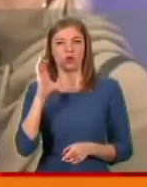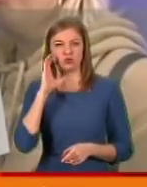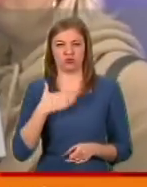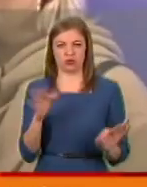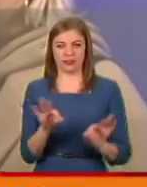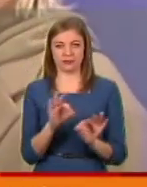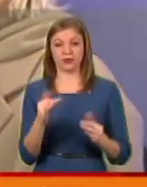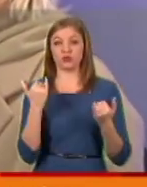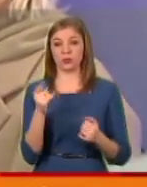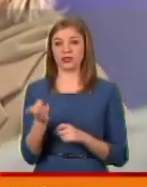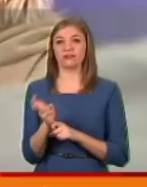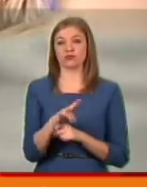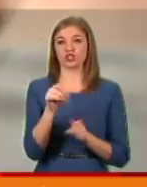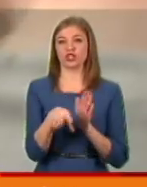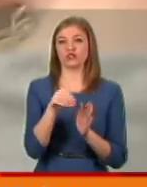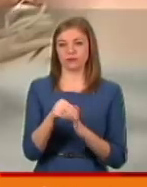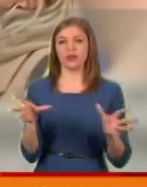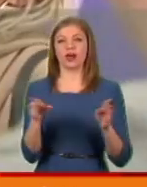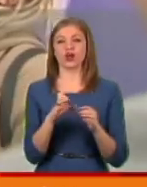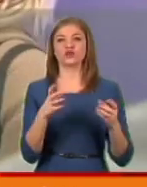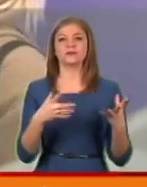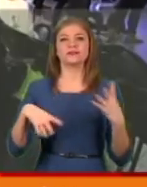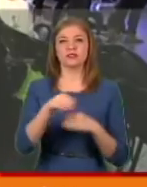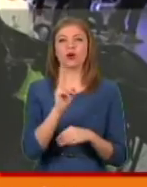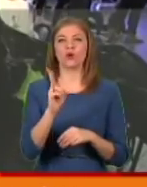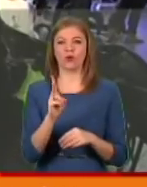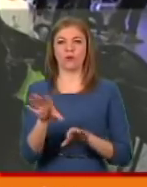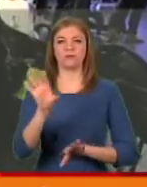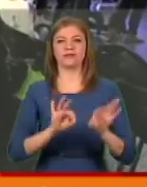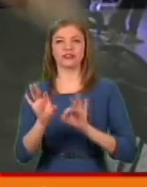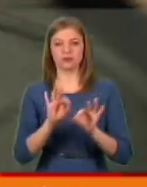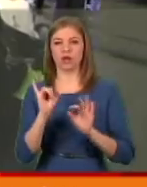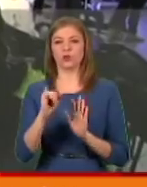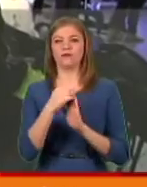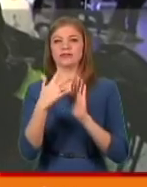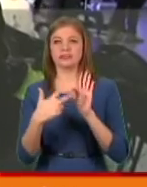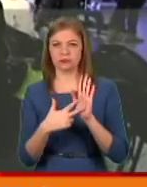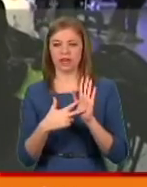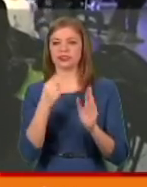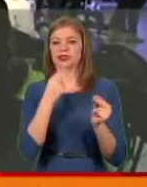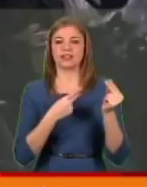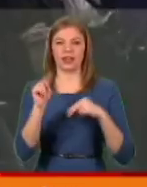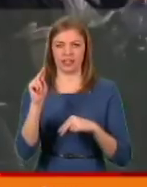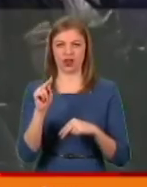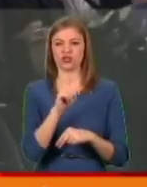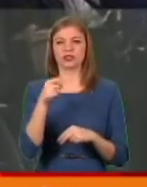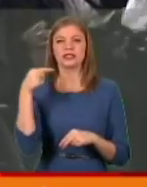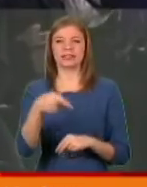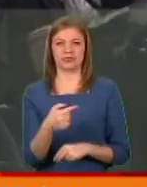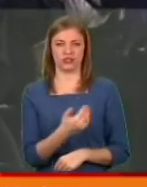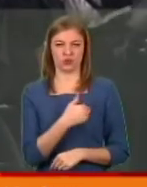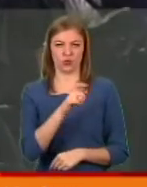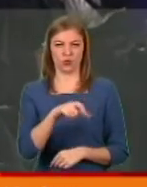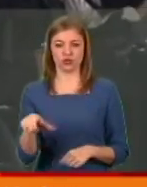нас. Сьогодні вони прийшли на жеребкування разом з усіма тими, кого відібрали у 18-ку найкращих із тисячі